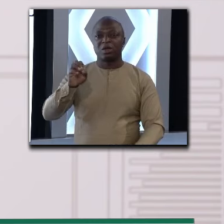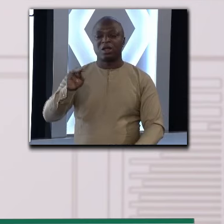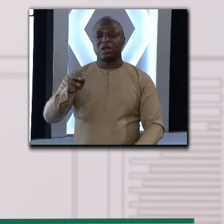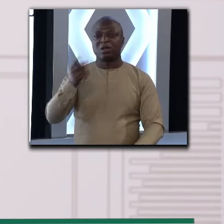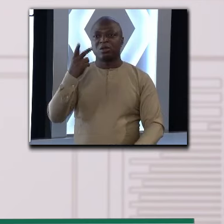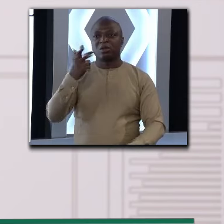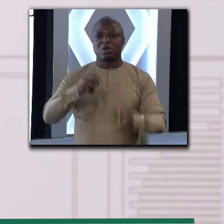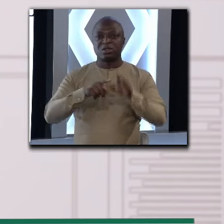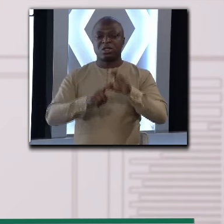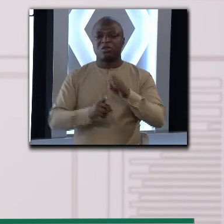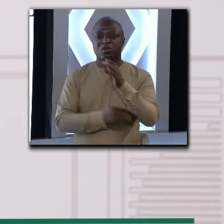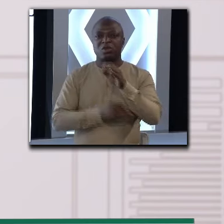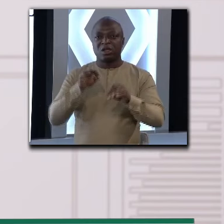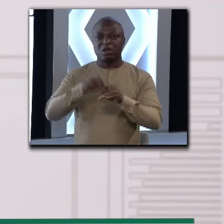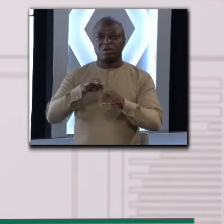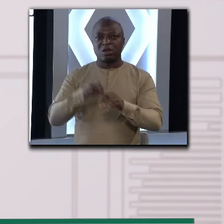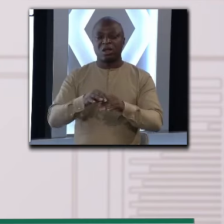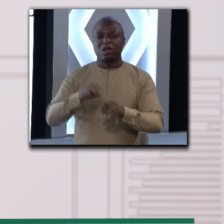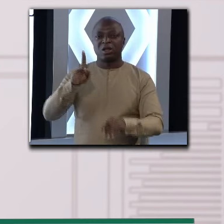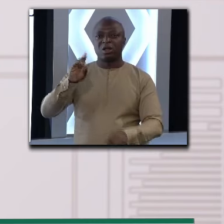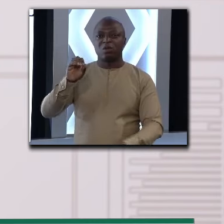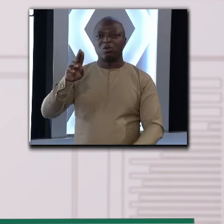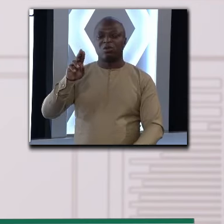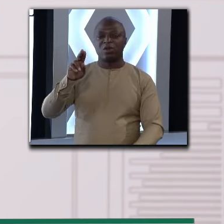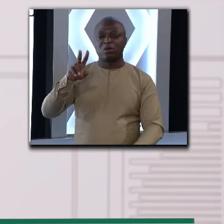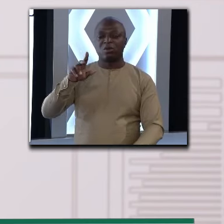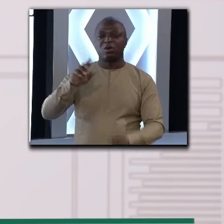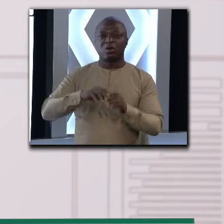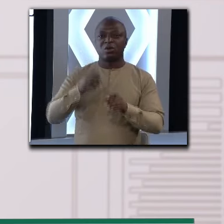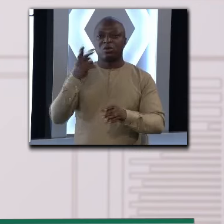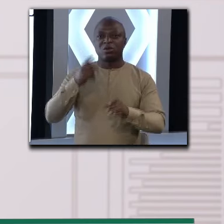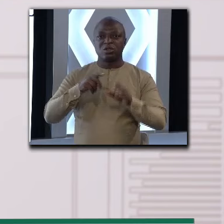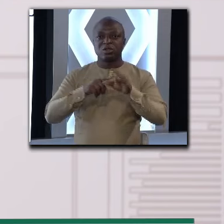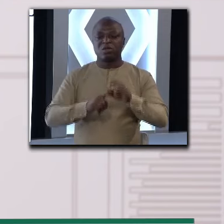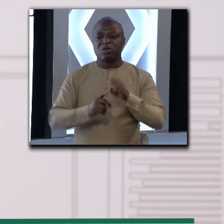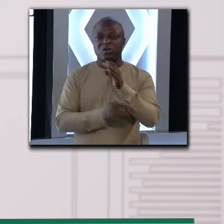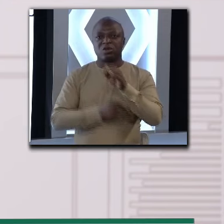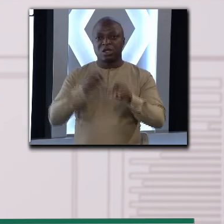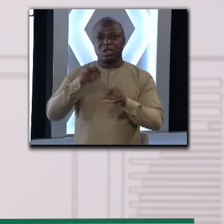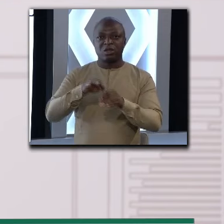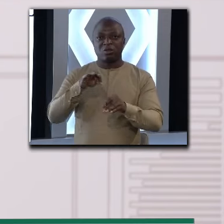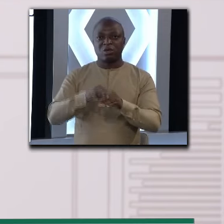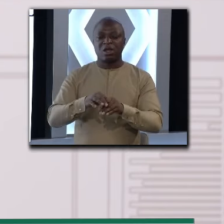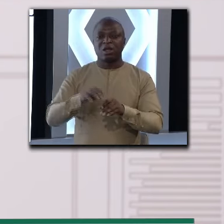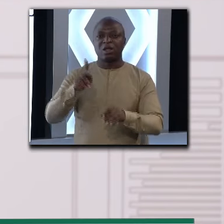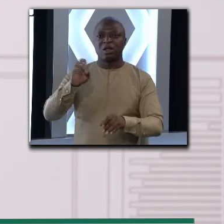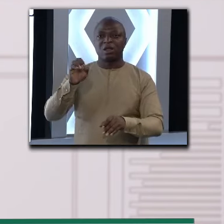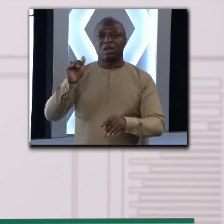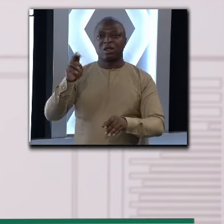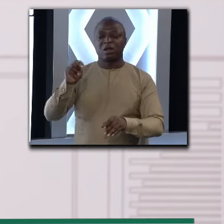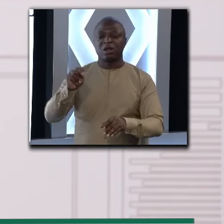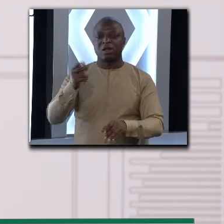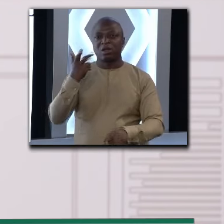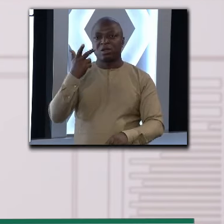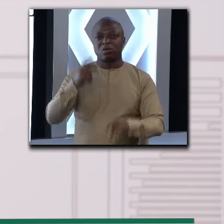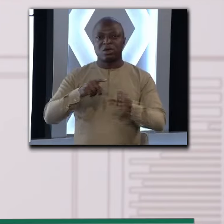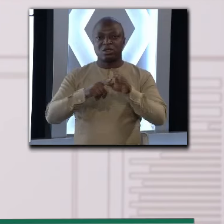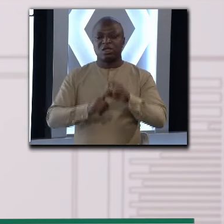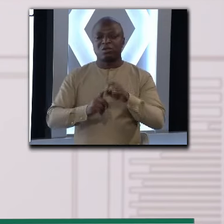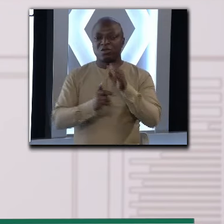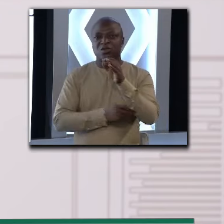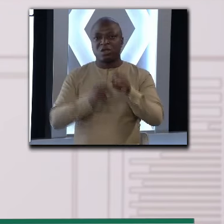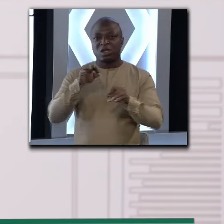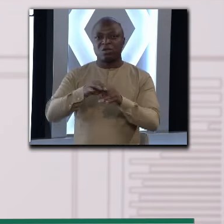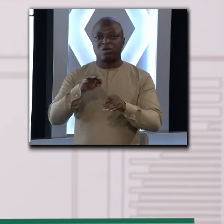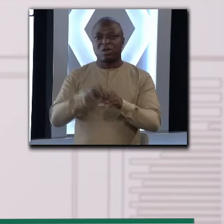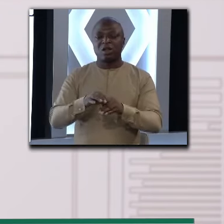sièges. Circonscription électorale Doufelgou, 2 sièges. Circonscription électorale Kéran, 3 sièges.